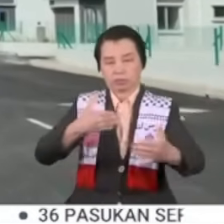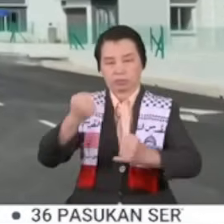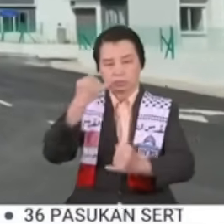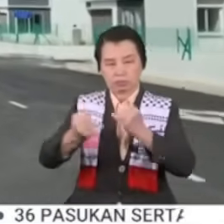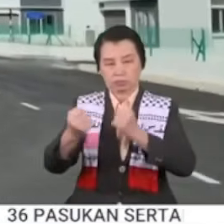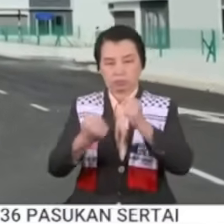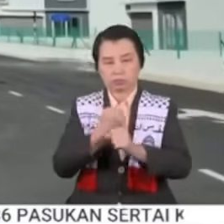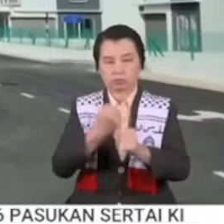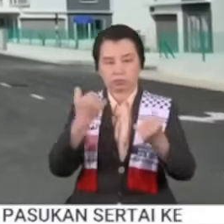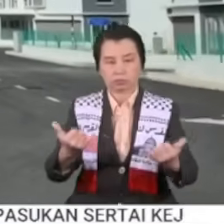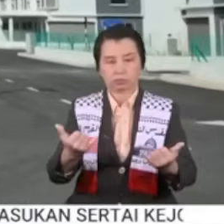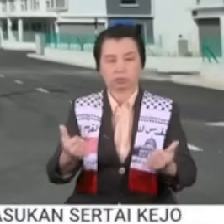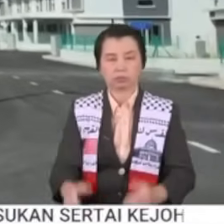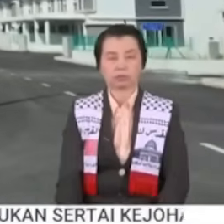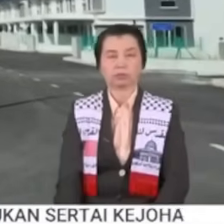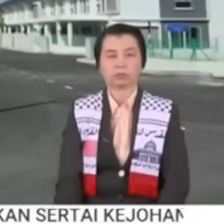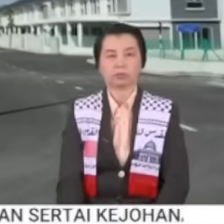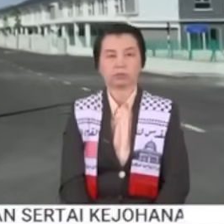hujung tahun